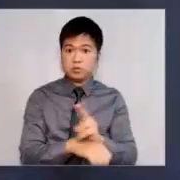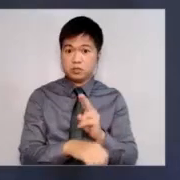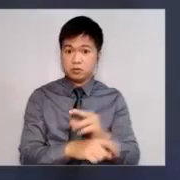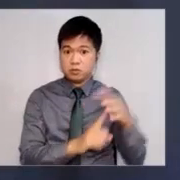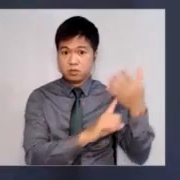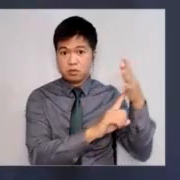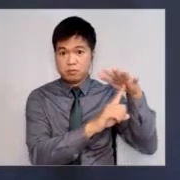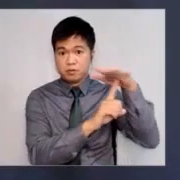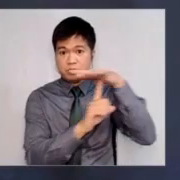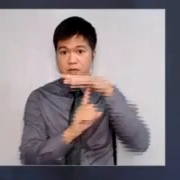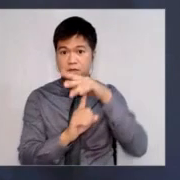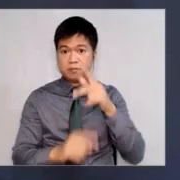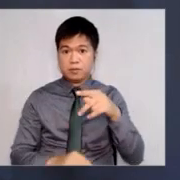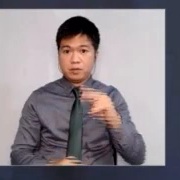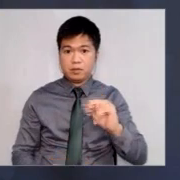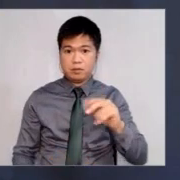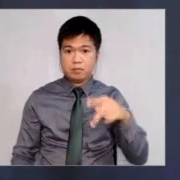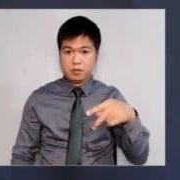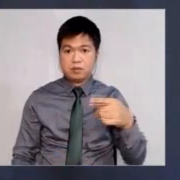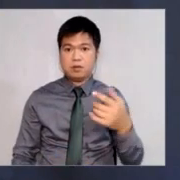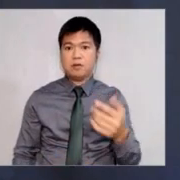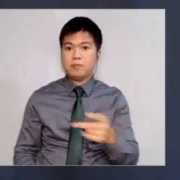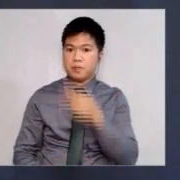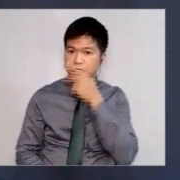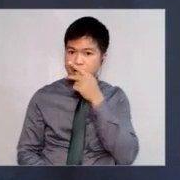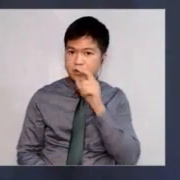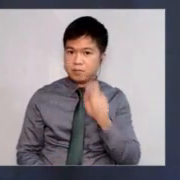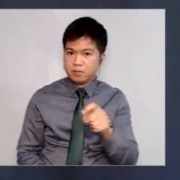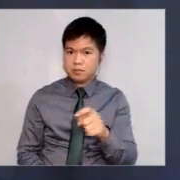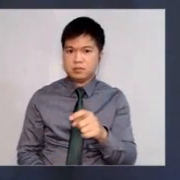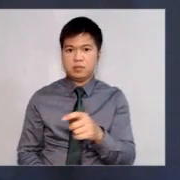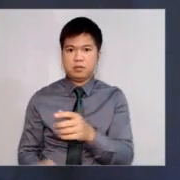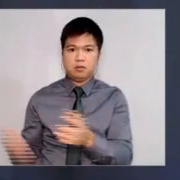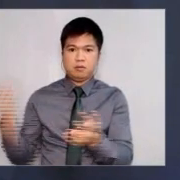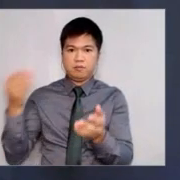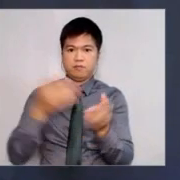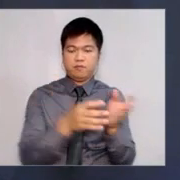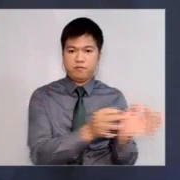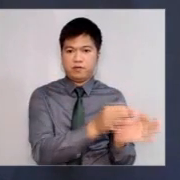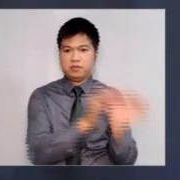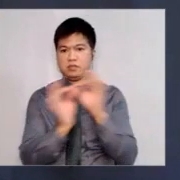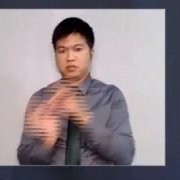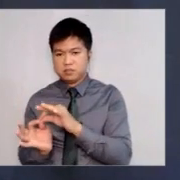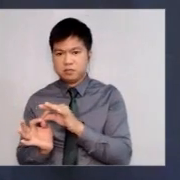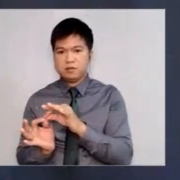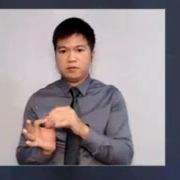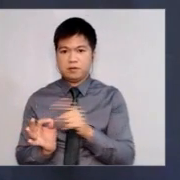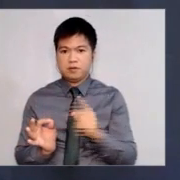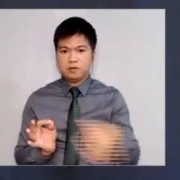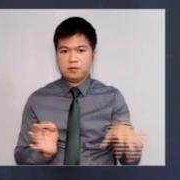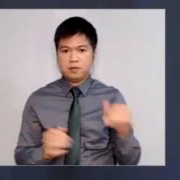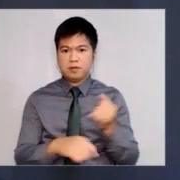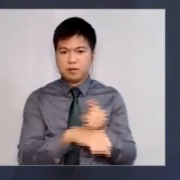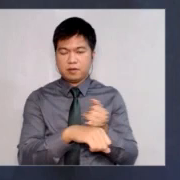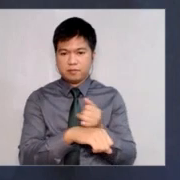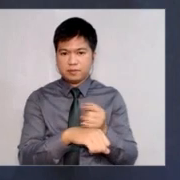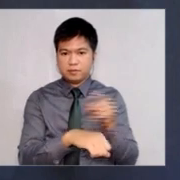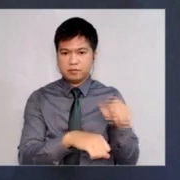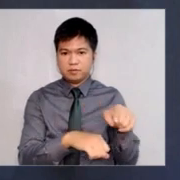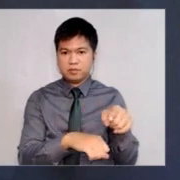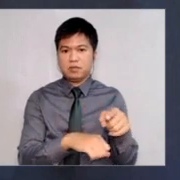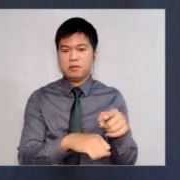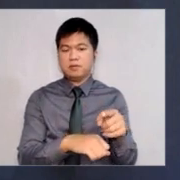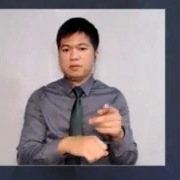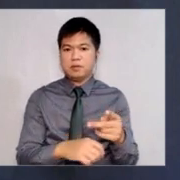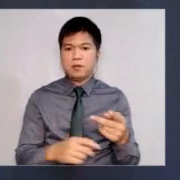ni Carlos na pribadong sasakyan dapat ang susundo sa kanya matapos niyang mag-private time sa isla. Pero inabisuhan daw siyang